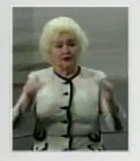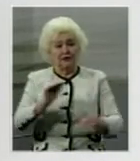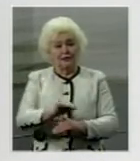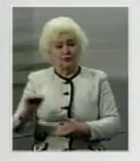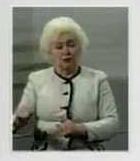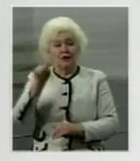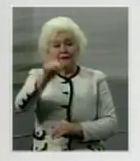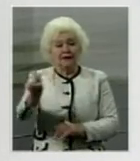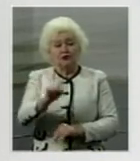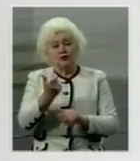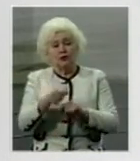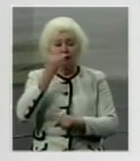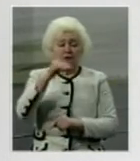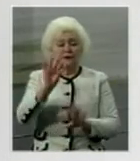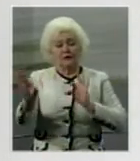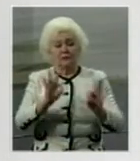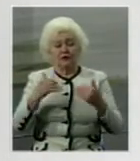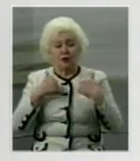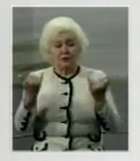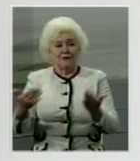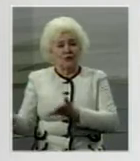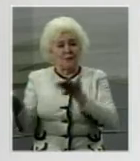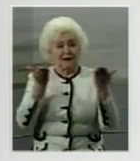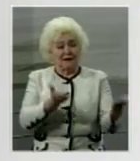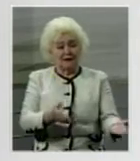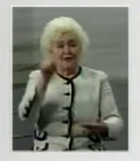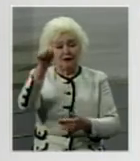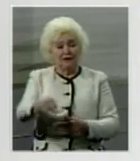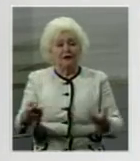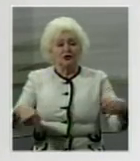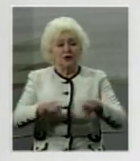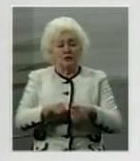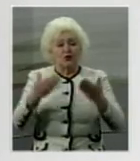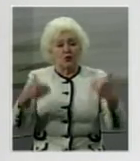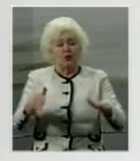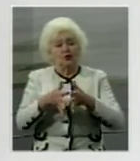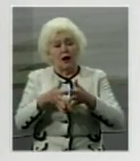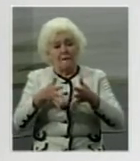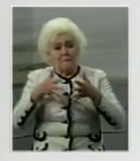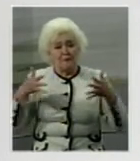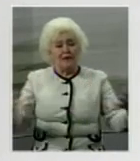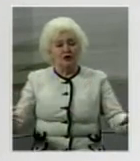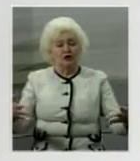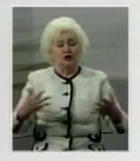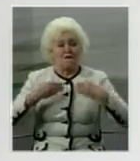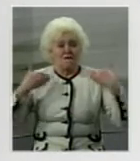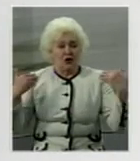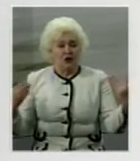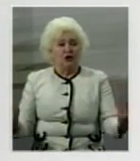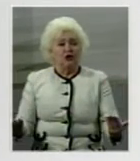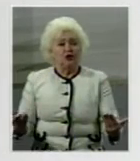І все те, що найкраще, звичайно, ми сьогодні представили на цю таку вже більш